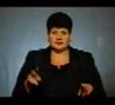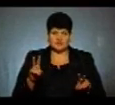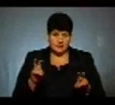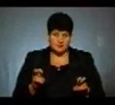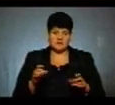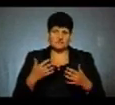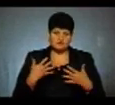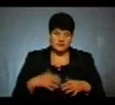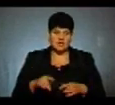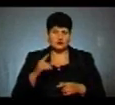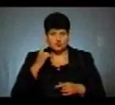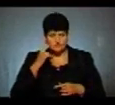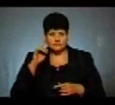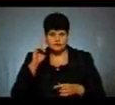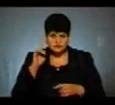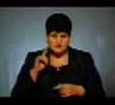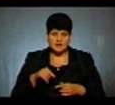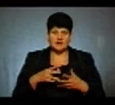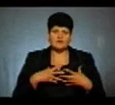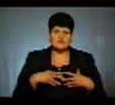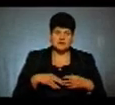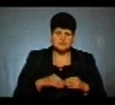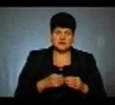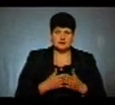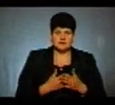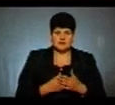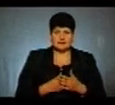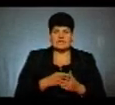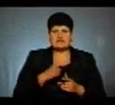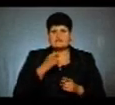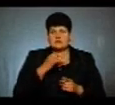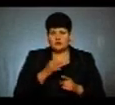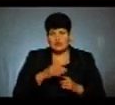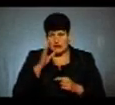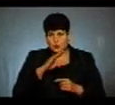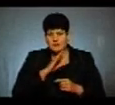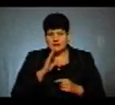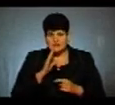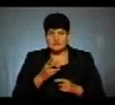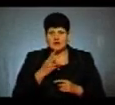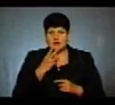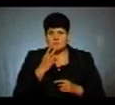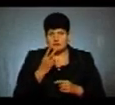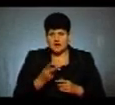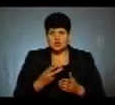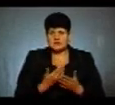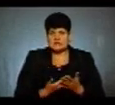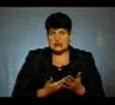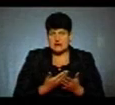це вже чув в тій самій сім'ї щодо і відповідального батьківства, і бачить